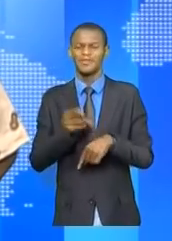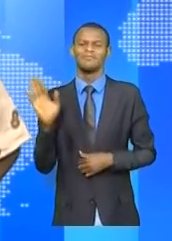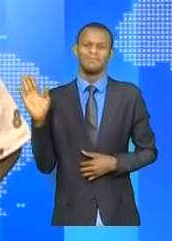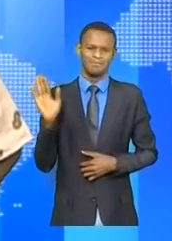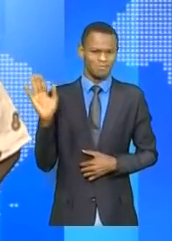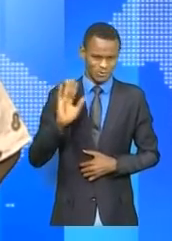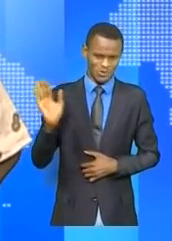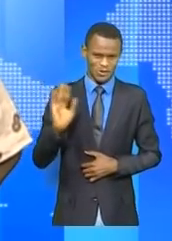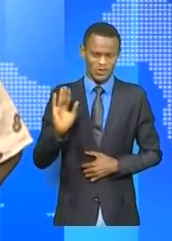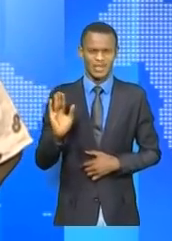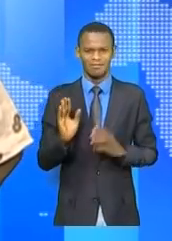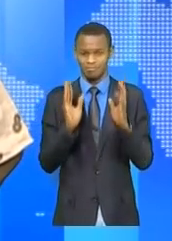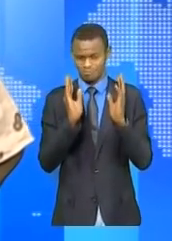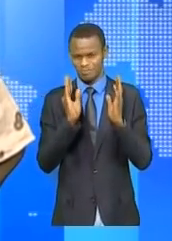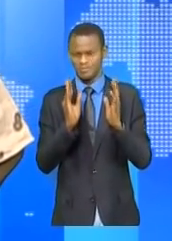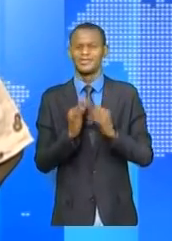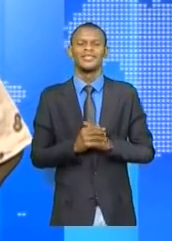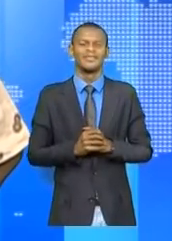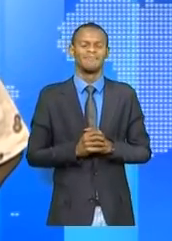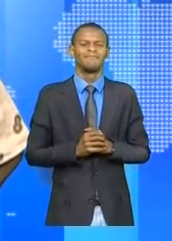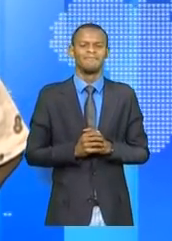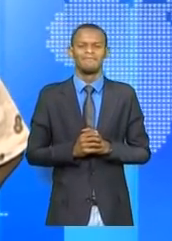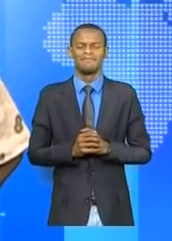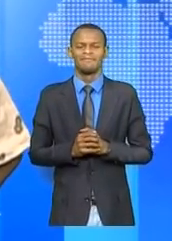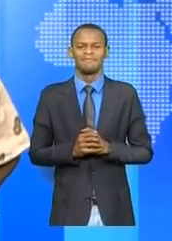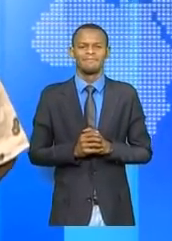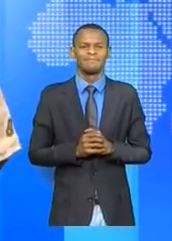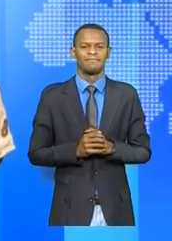soir. Gardez vos yeux bien ouverts sur la radio-télévision